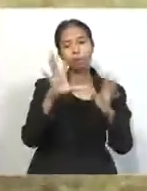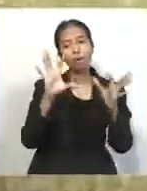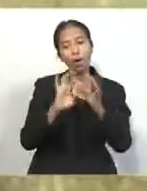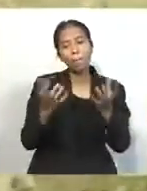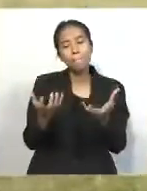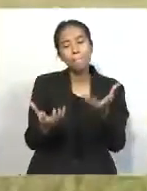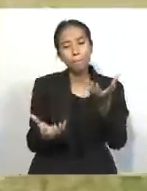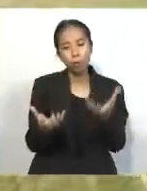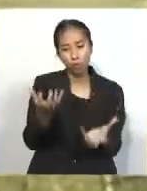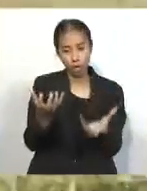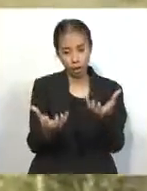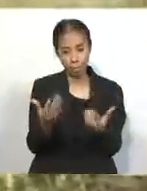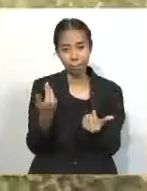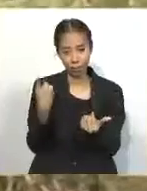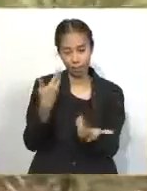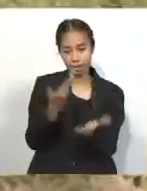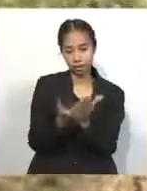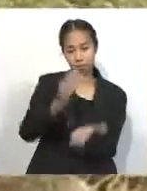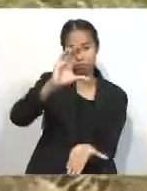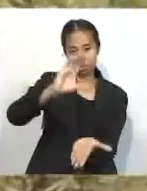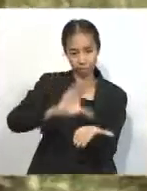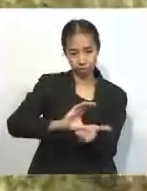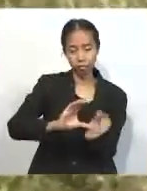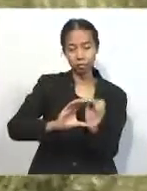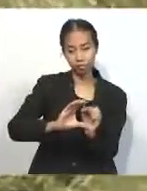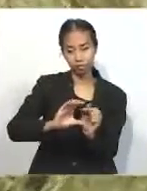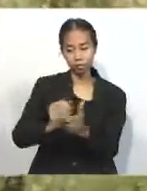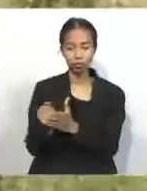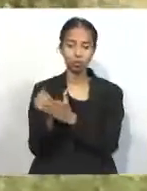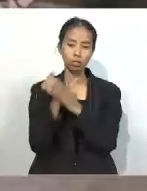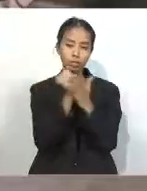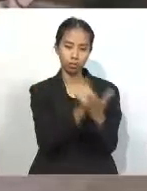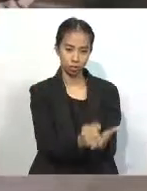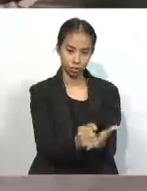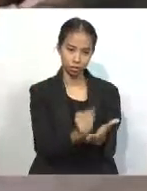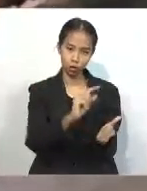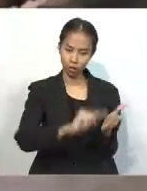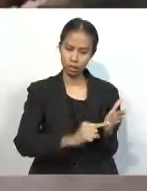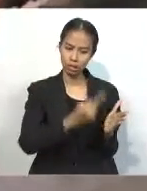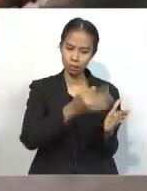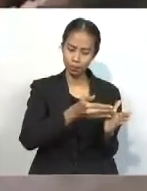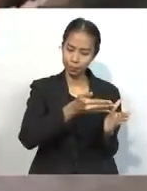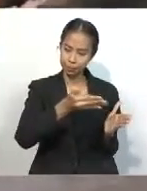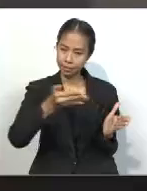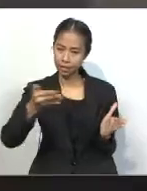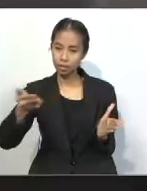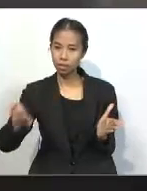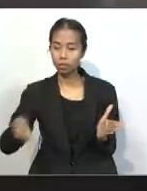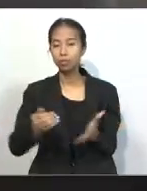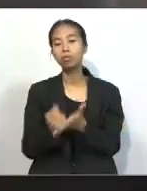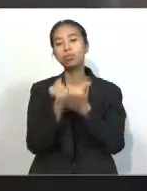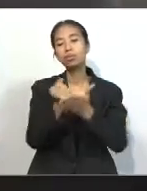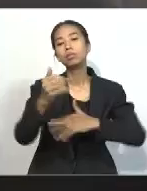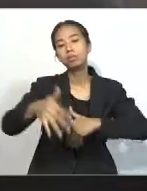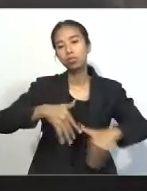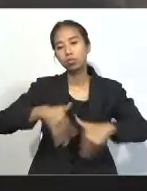ยุติธรรมนะคะซึ่งกองทุนยุติธรรมถือว่าเป็นอีกหนึ่งส่วนที่เข้ามาช่วยเหลือตั้งแต่ต้นทางจนถึงปลายทางให้ประ